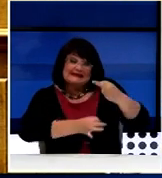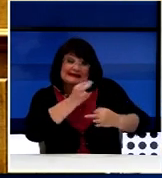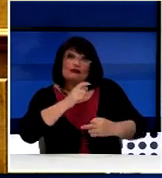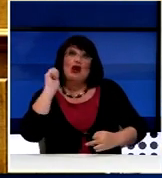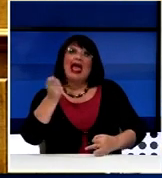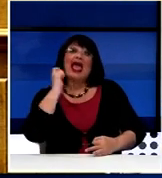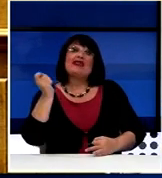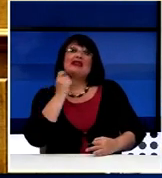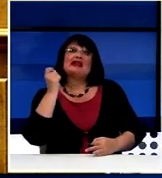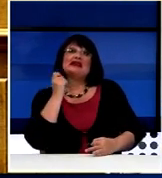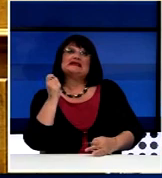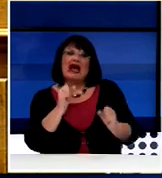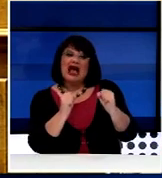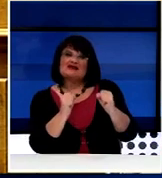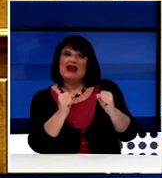κύριο Διακόπουλο,